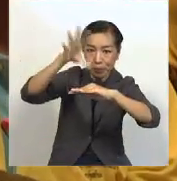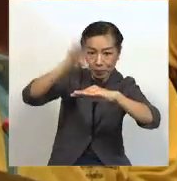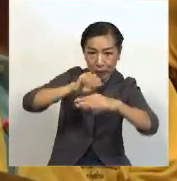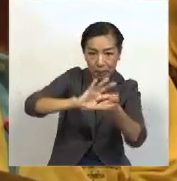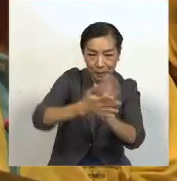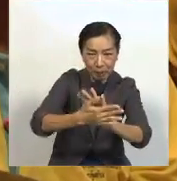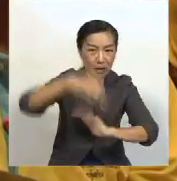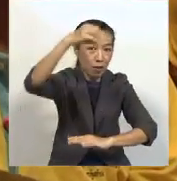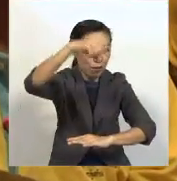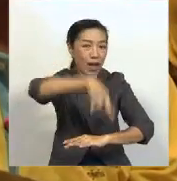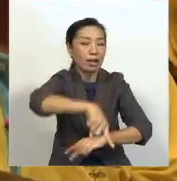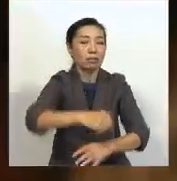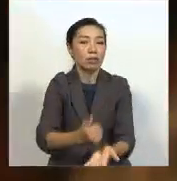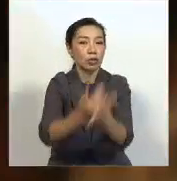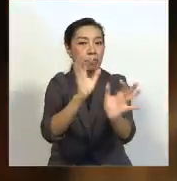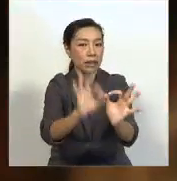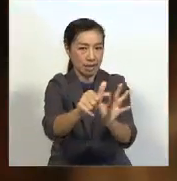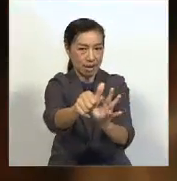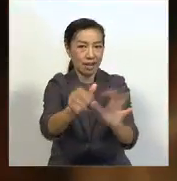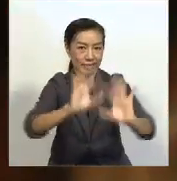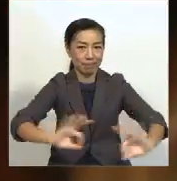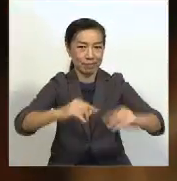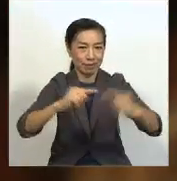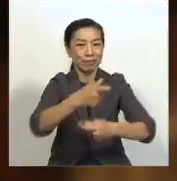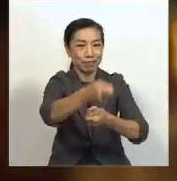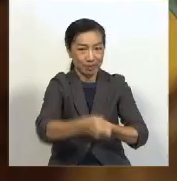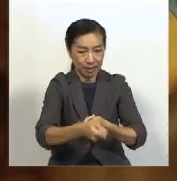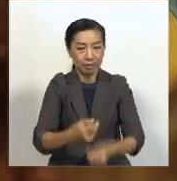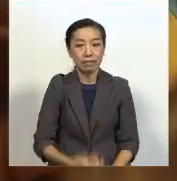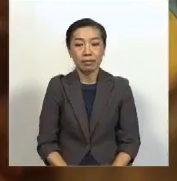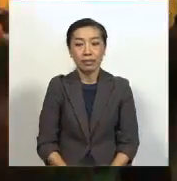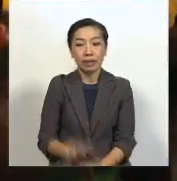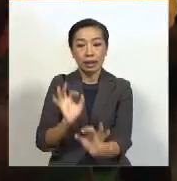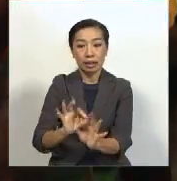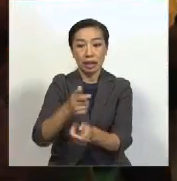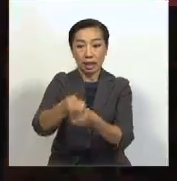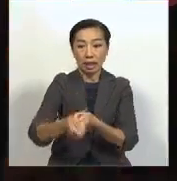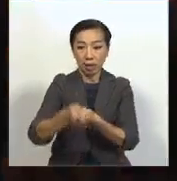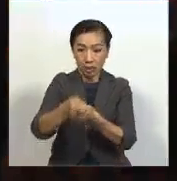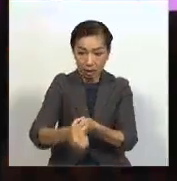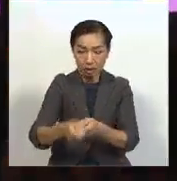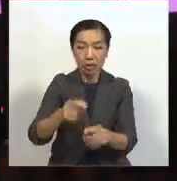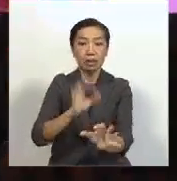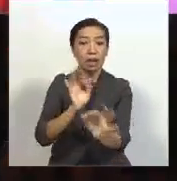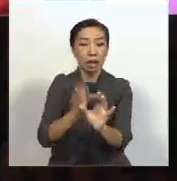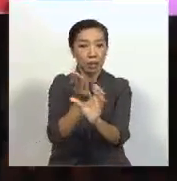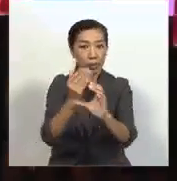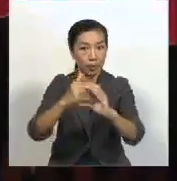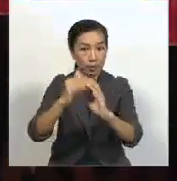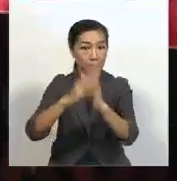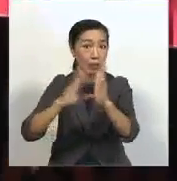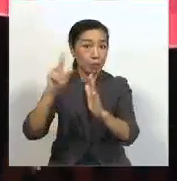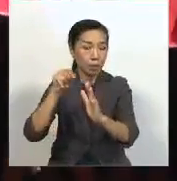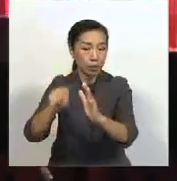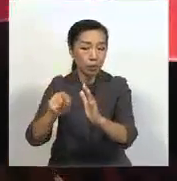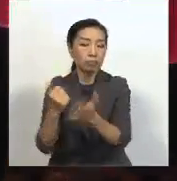ายโดยเฉพาะการทำการเกษตรค่ะและในส่วนของสถาบันการเงินของรัฐอย่างเช่นธนาคารออมสินจะเข้าไปอบร